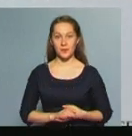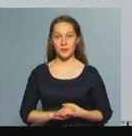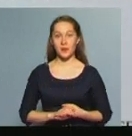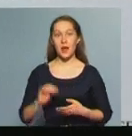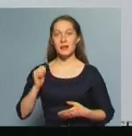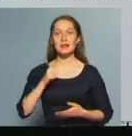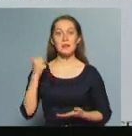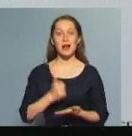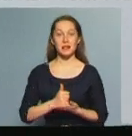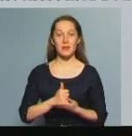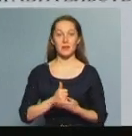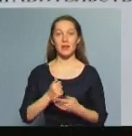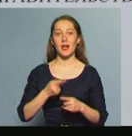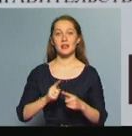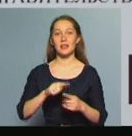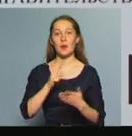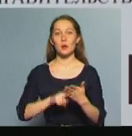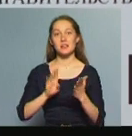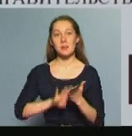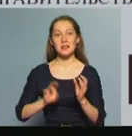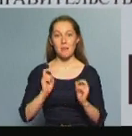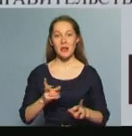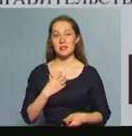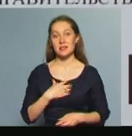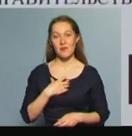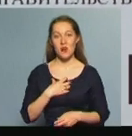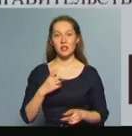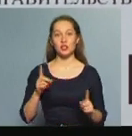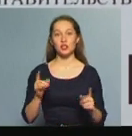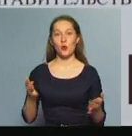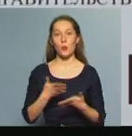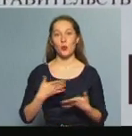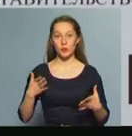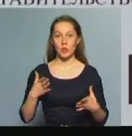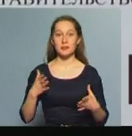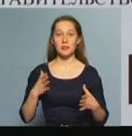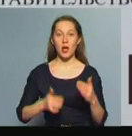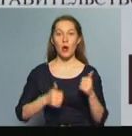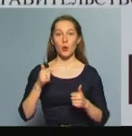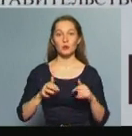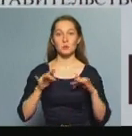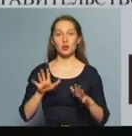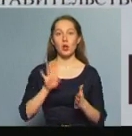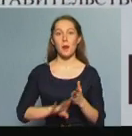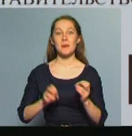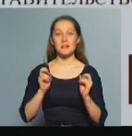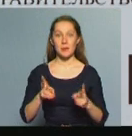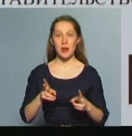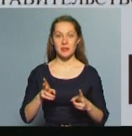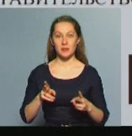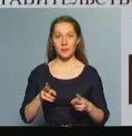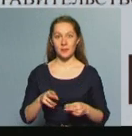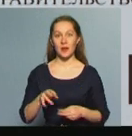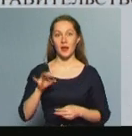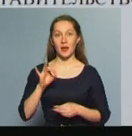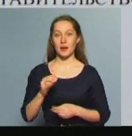Самый главный вопрос, конечно, это вопрос безопасности. Нам важно, чтобы у нас турнир прошел прежде всего безопасно. Вопрос гостеприимства. Мы очень